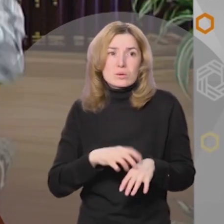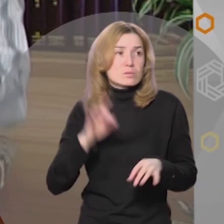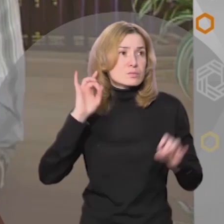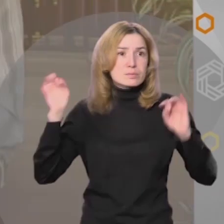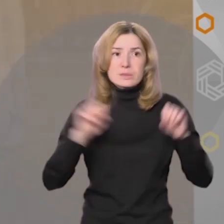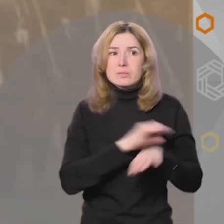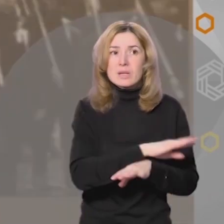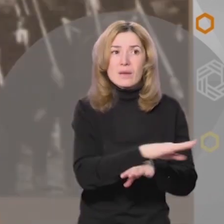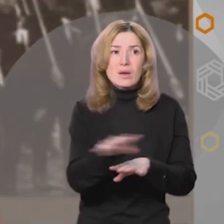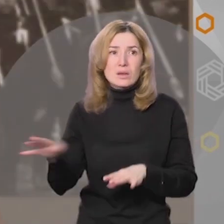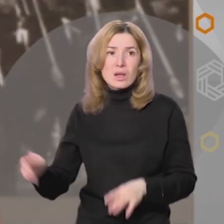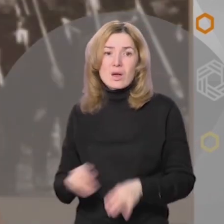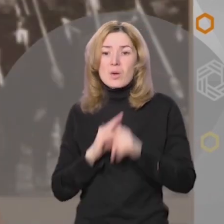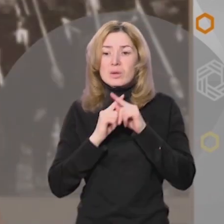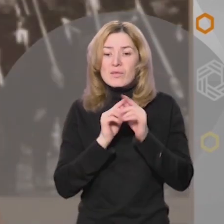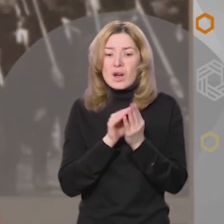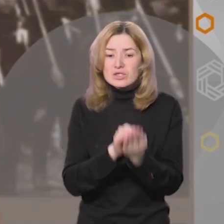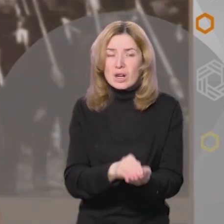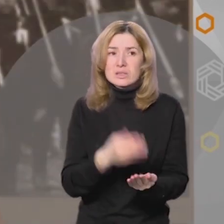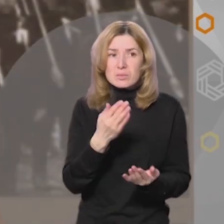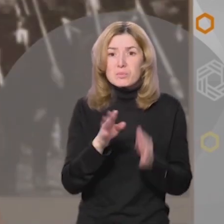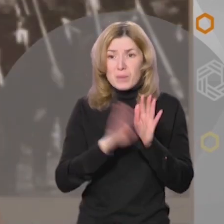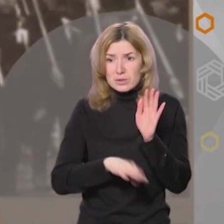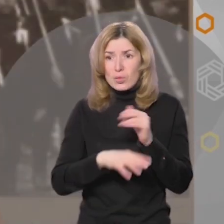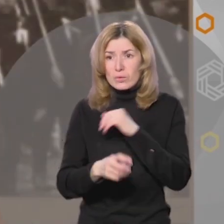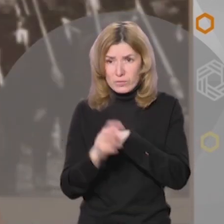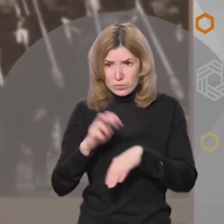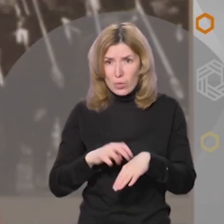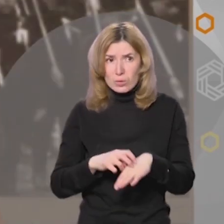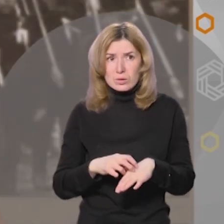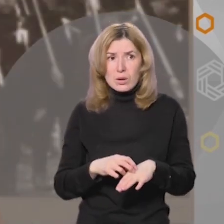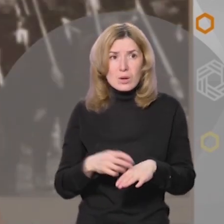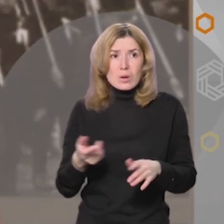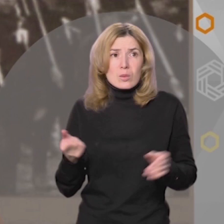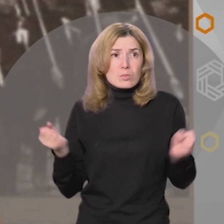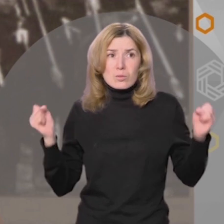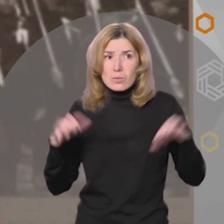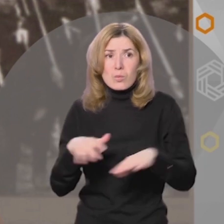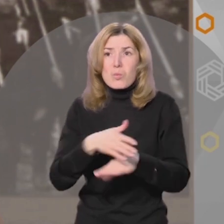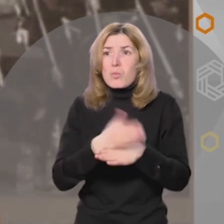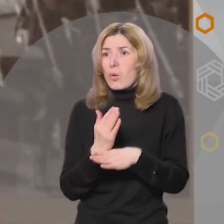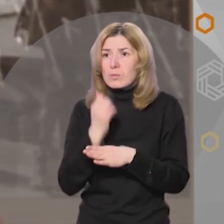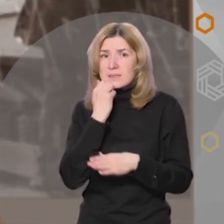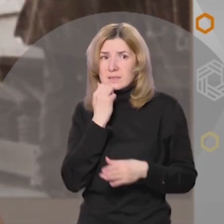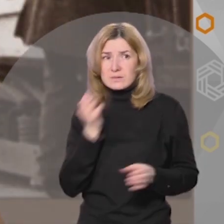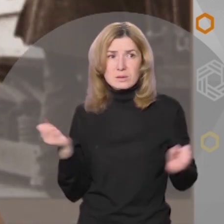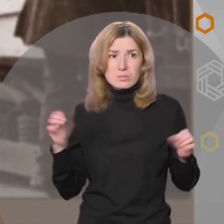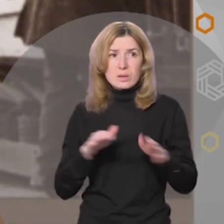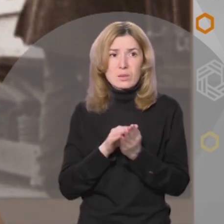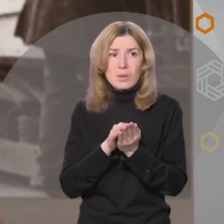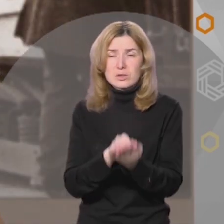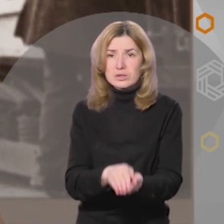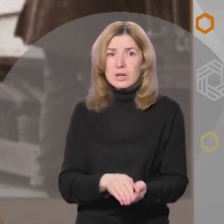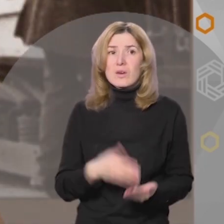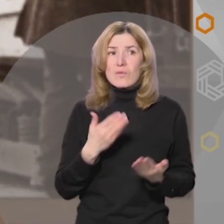разлетелось мгновенно. Провожать его, простого доктора, пришло, почитай, пол Москвы. Вот